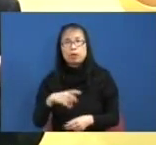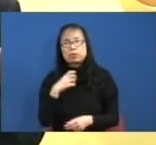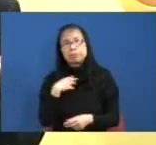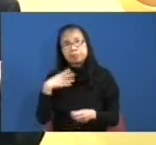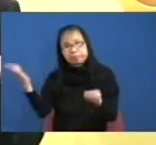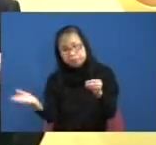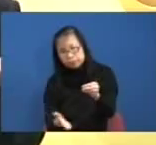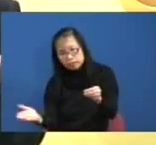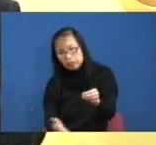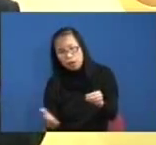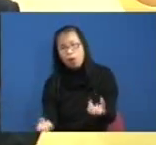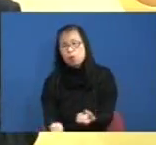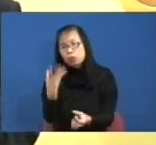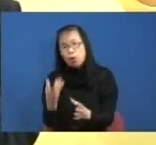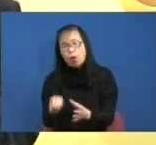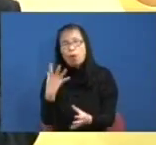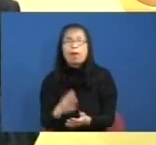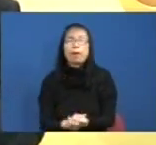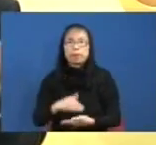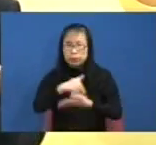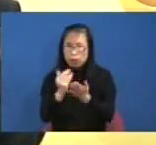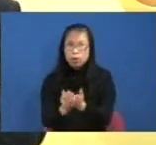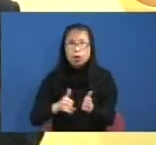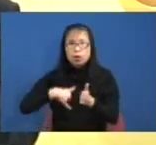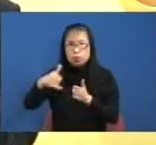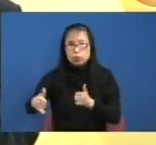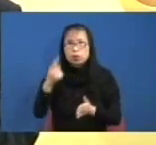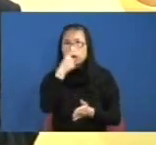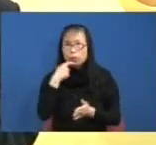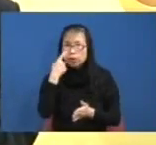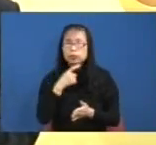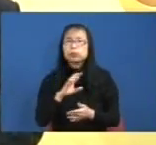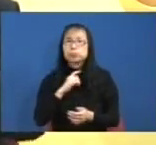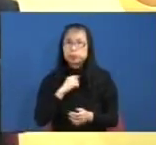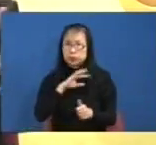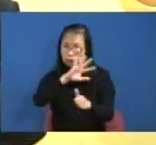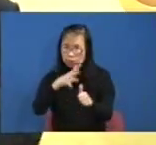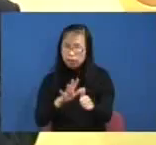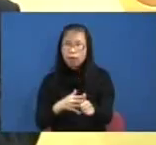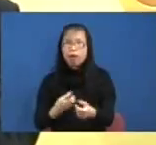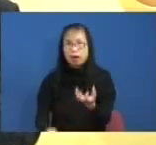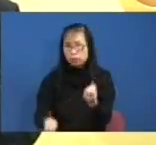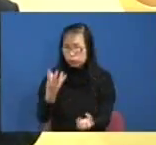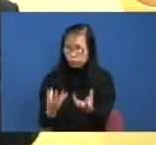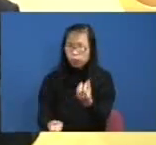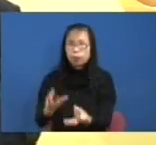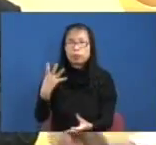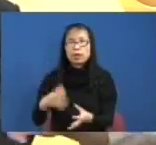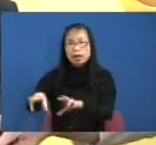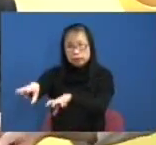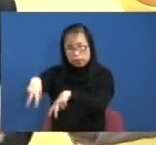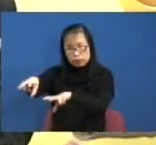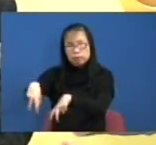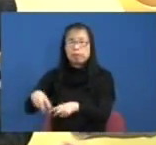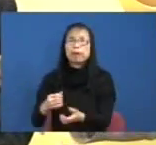啲蔬菜啊等等咁。咁出口咧就肯定係受影響，即係喺蔬菜嗰方面或者農產品嗰